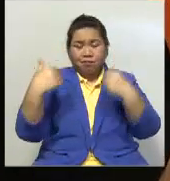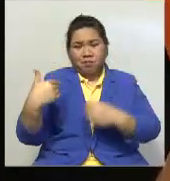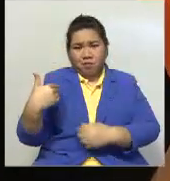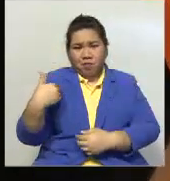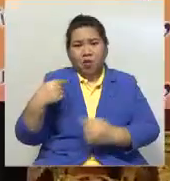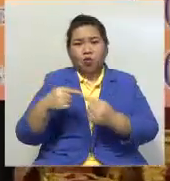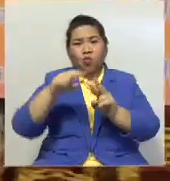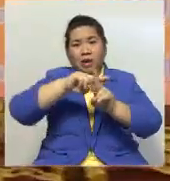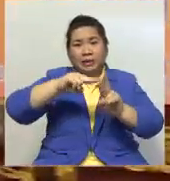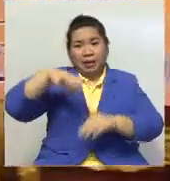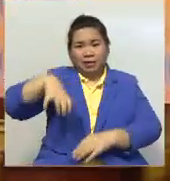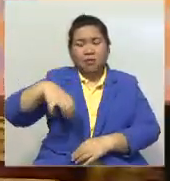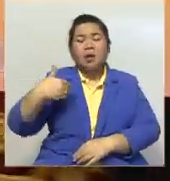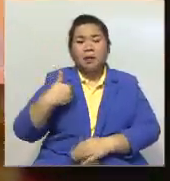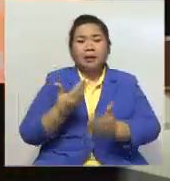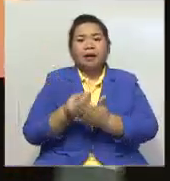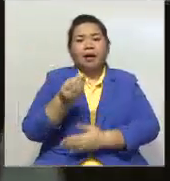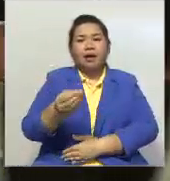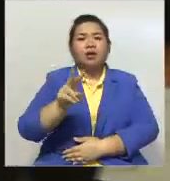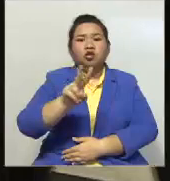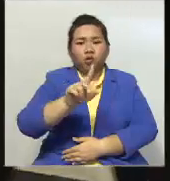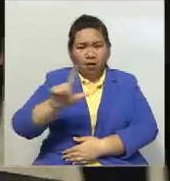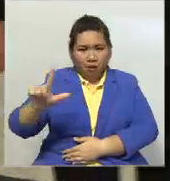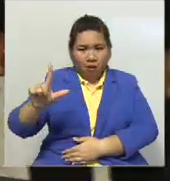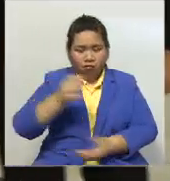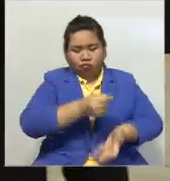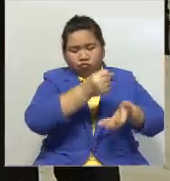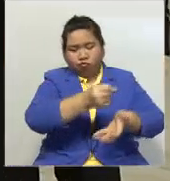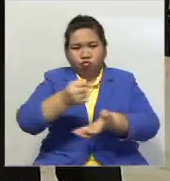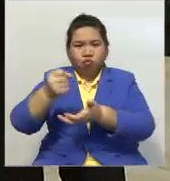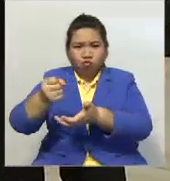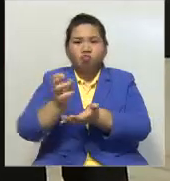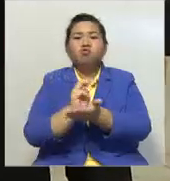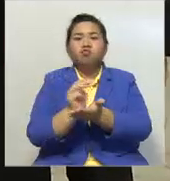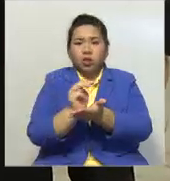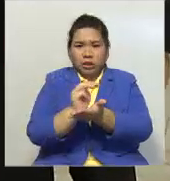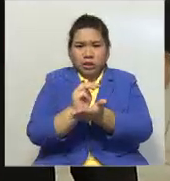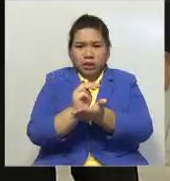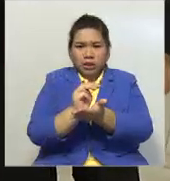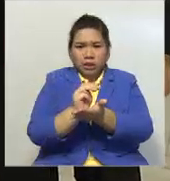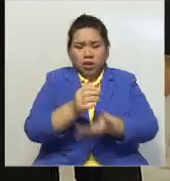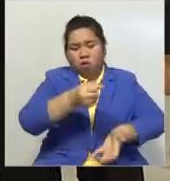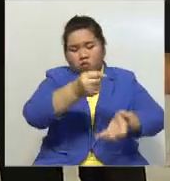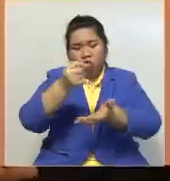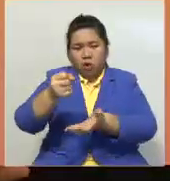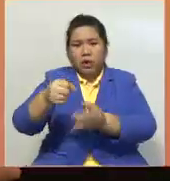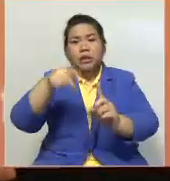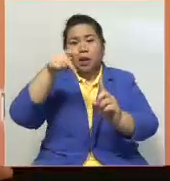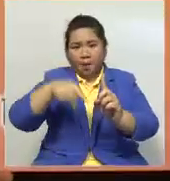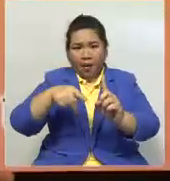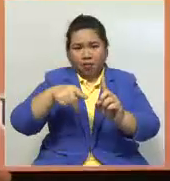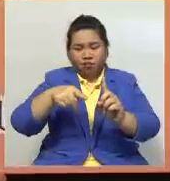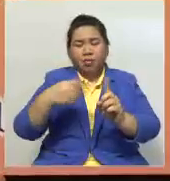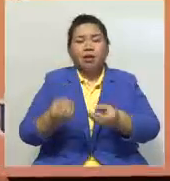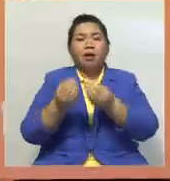ภากาชาดไทยนำเงินประทาน2ล้านบาทและถุงยังชีพของทางมูลนิธิจำนวน 1,000 ถุงไปมอบให้